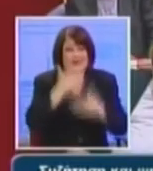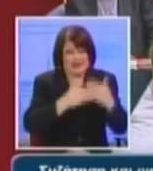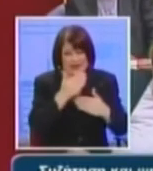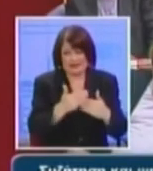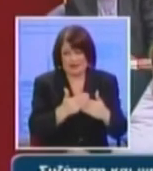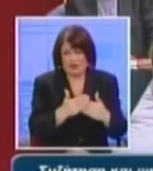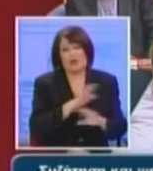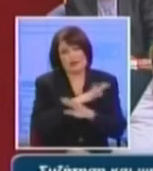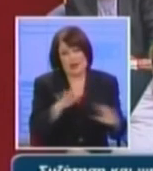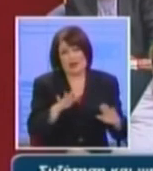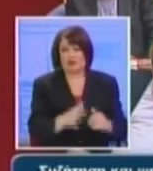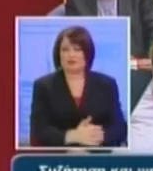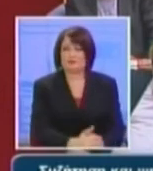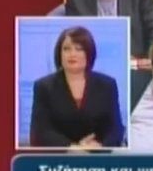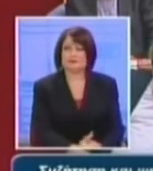διαδικαστικό.